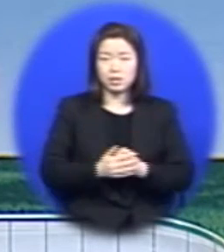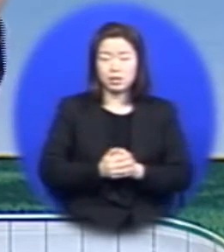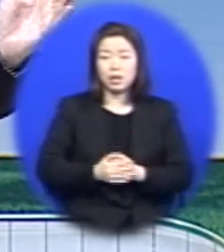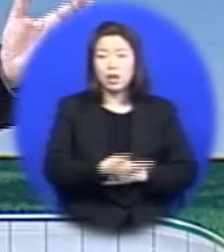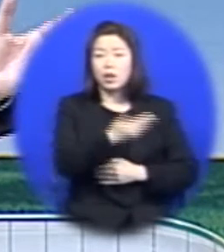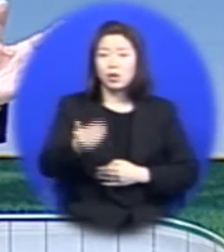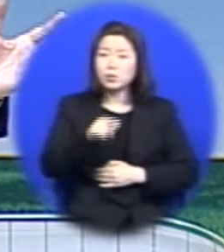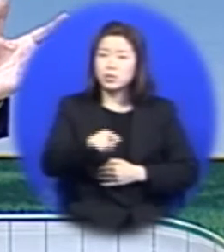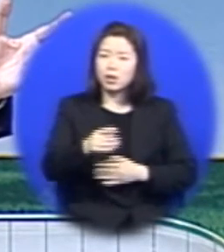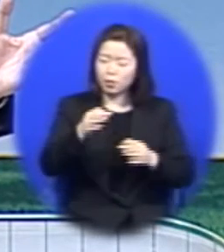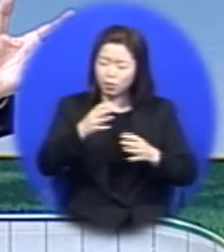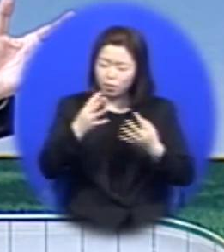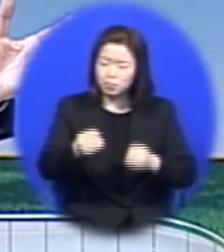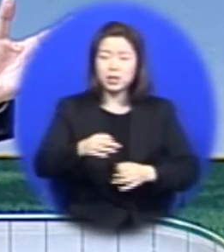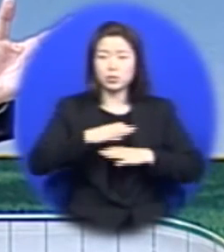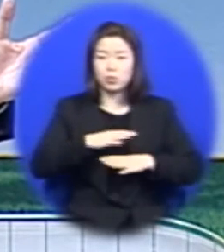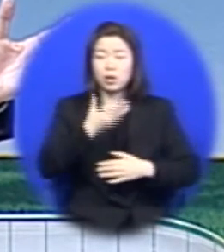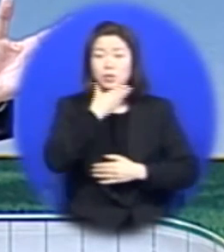여러분 이게 얼마나 놀라운 복음입니까?